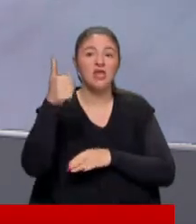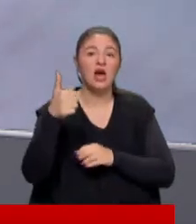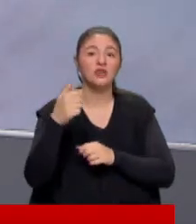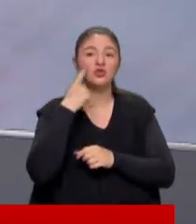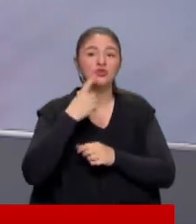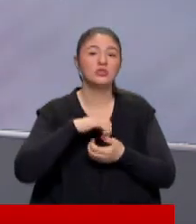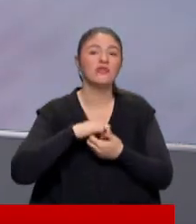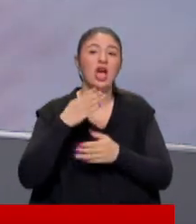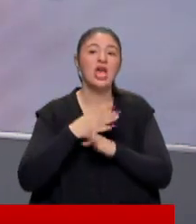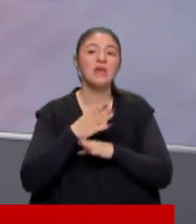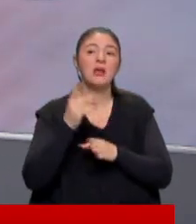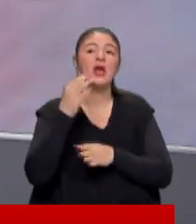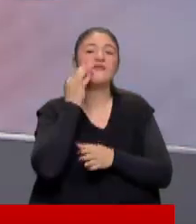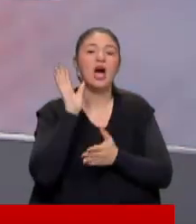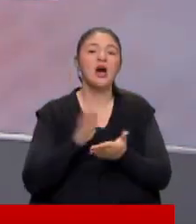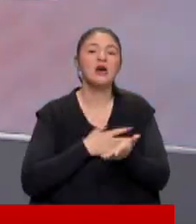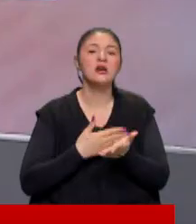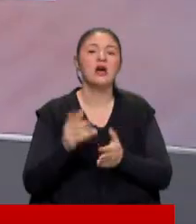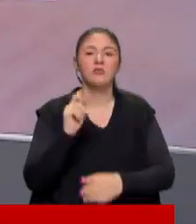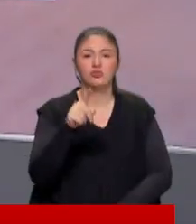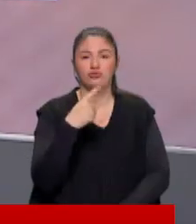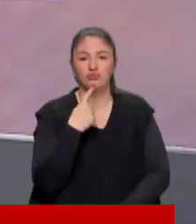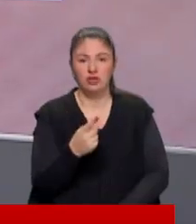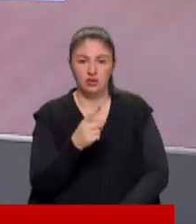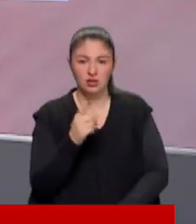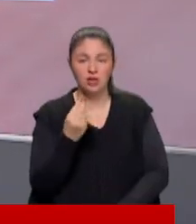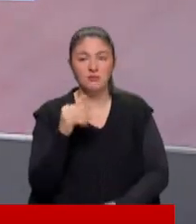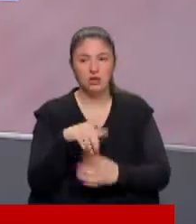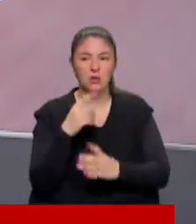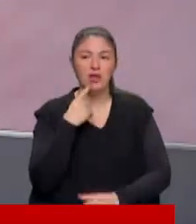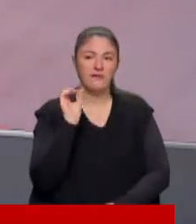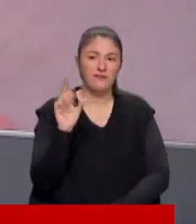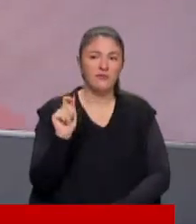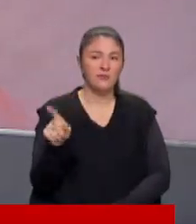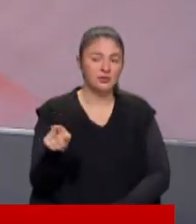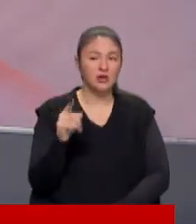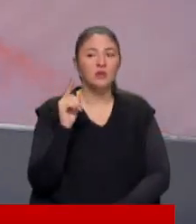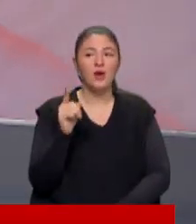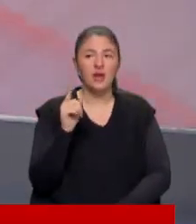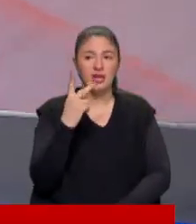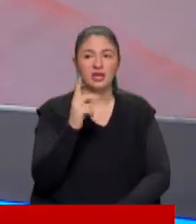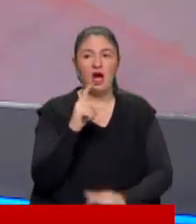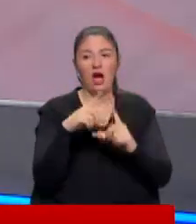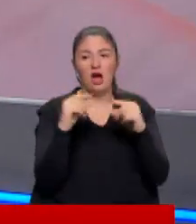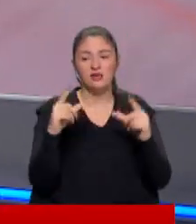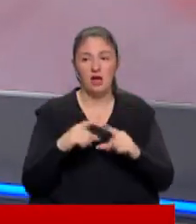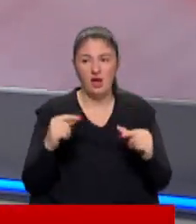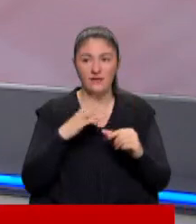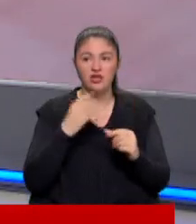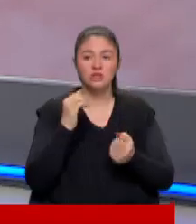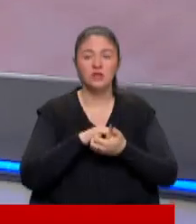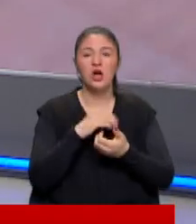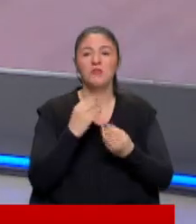iktidarın, Cumhur İttifakı'nın ekmeğine de yağ sürüyorsunuz dedi. İyi Parti'ye böyle bir göndermesi var. Bakın burada iki harita var.